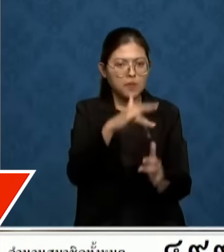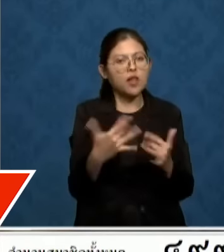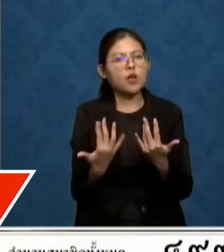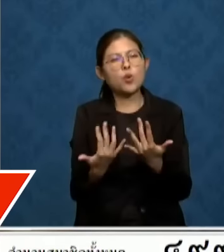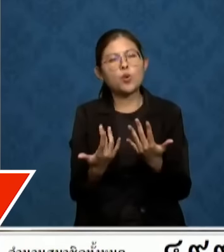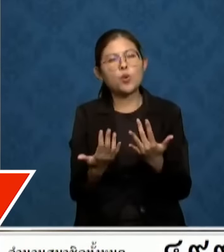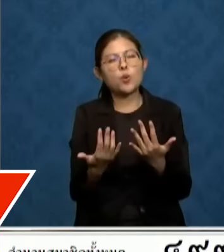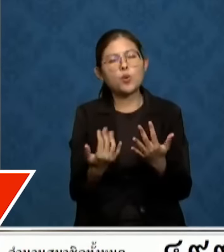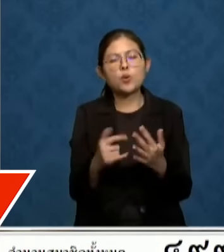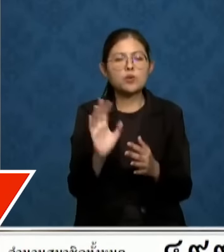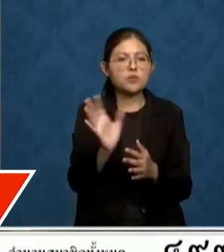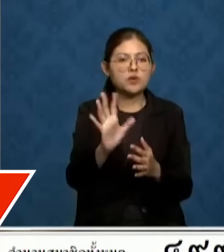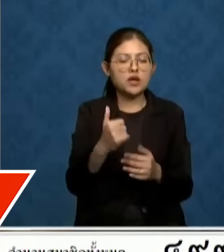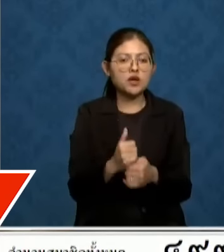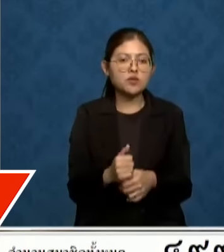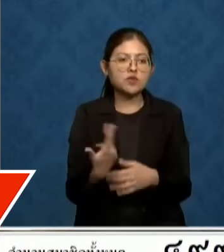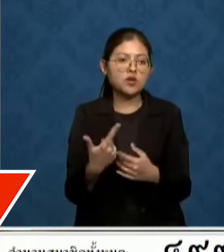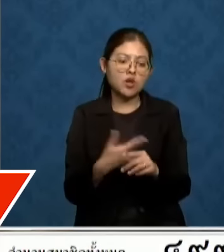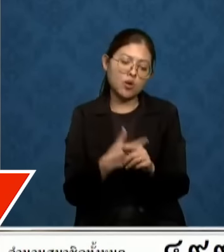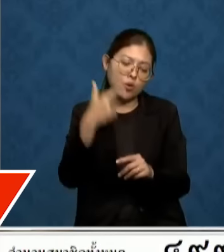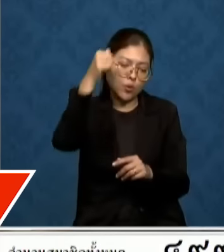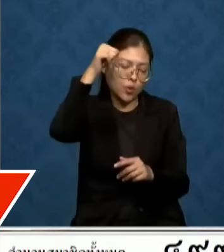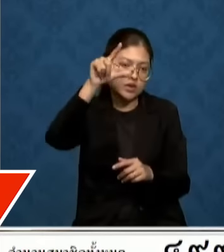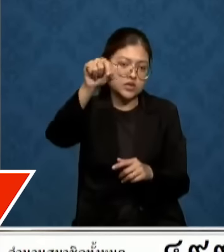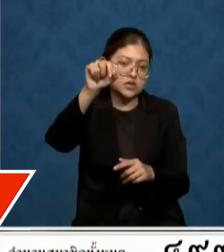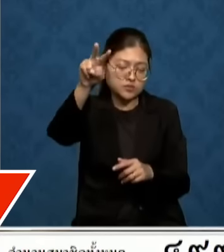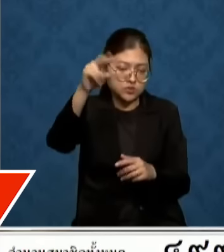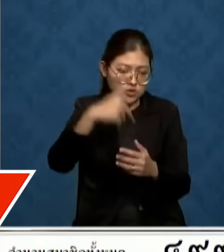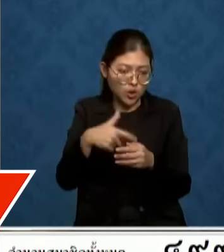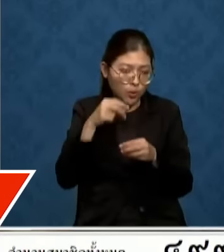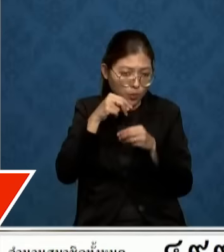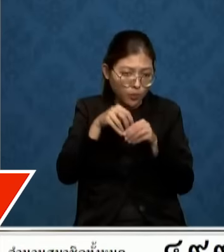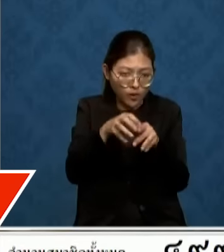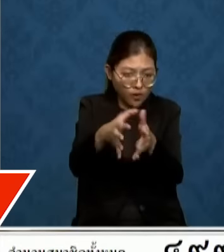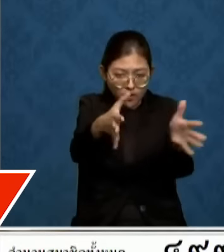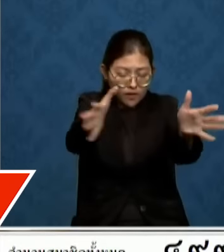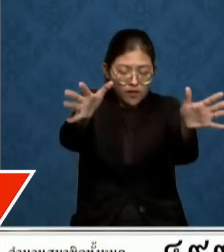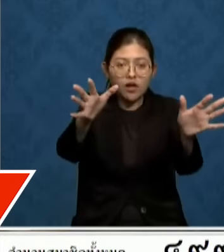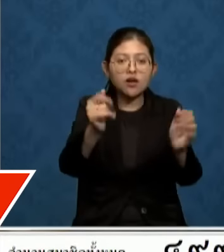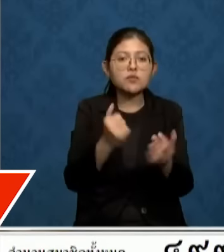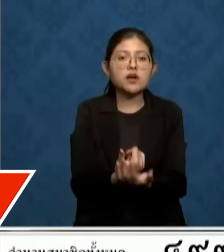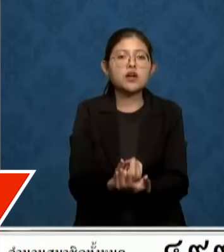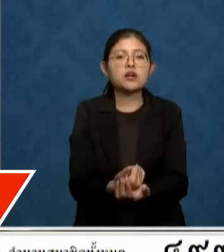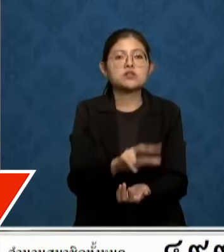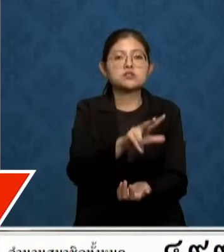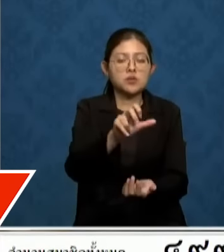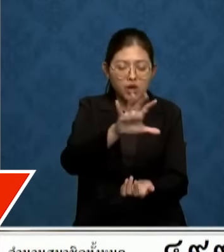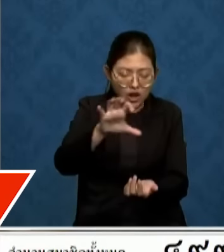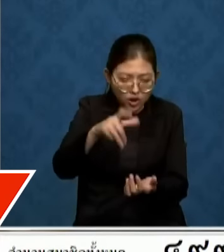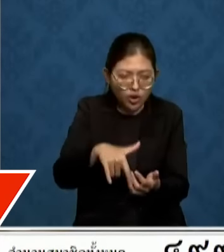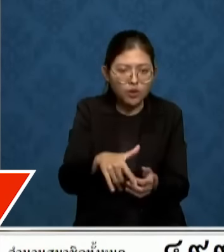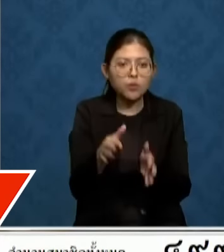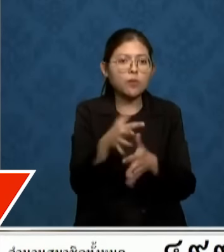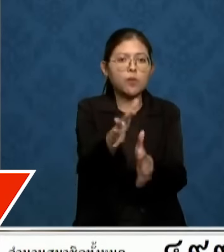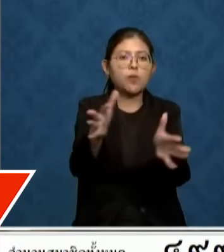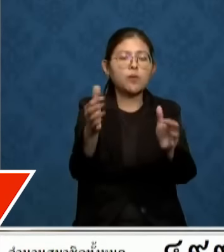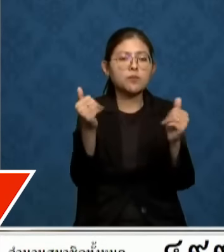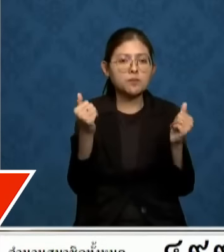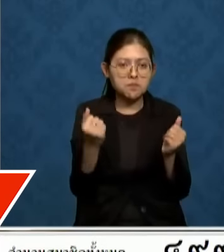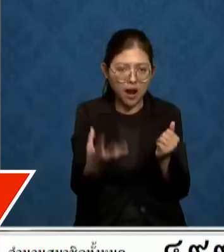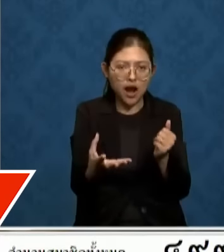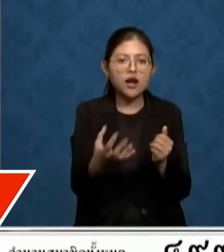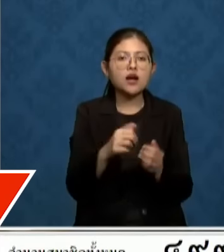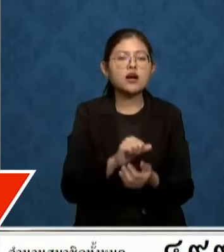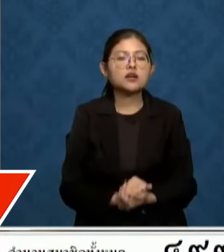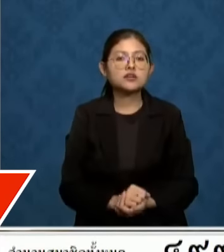อ่าหลายท่านบอกนะครับ 22วันมันก็ออกลูกแล้วครับออกไข่แล้วครับ 300 500ใบแล้วนะครับ